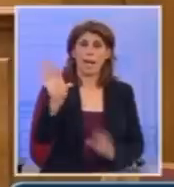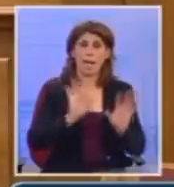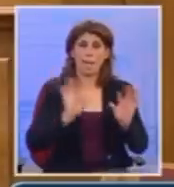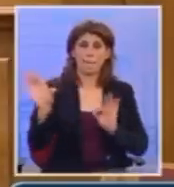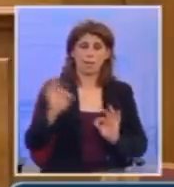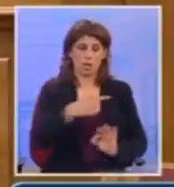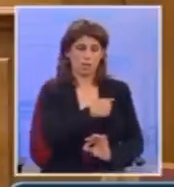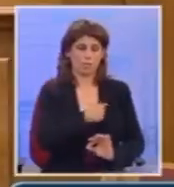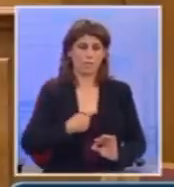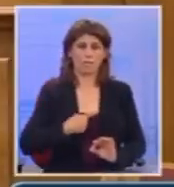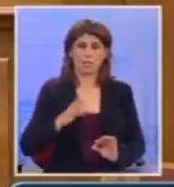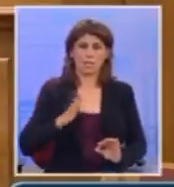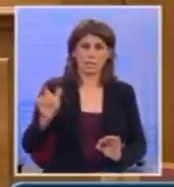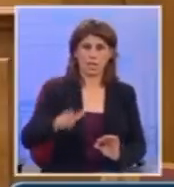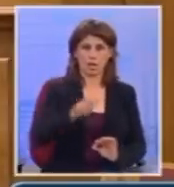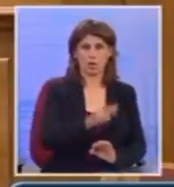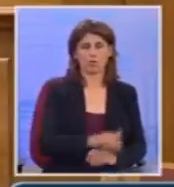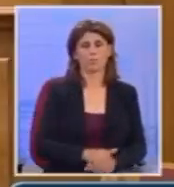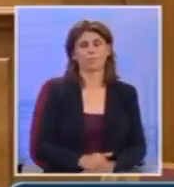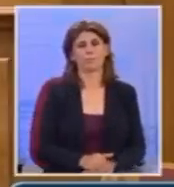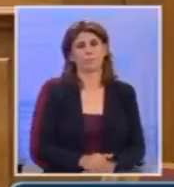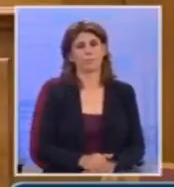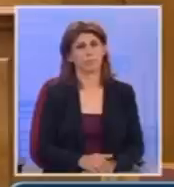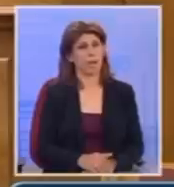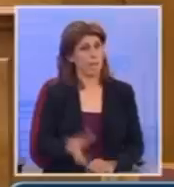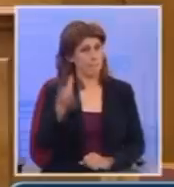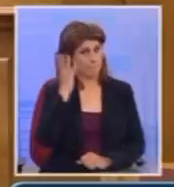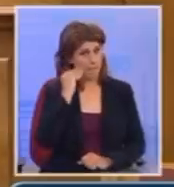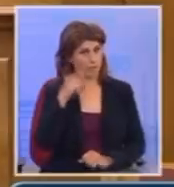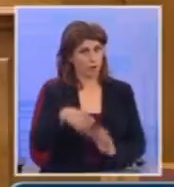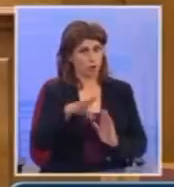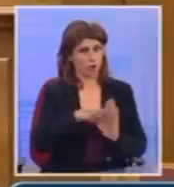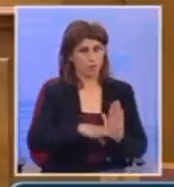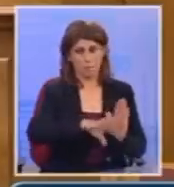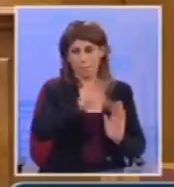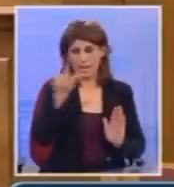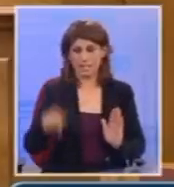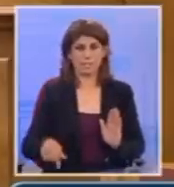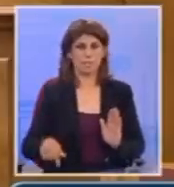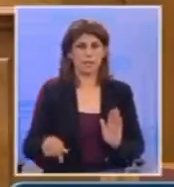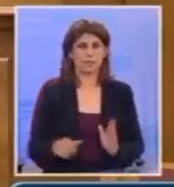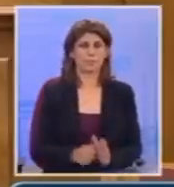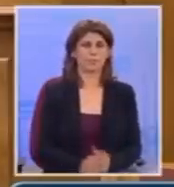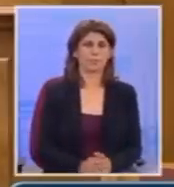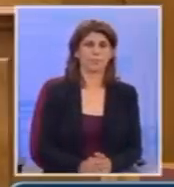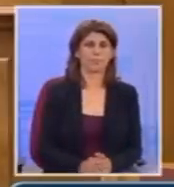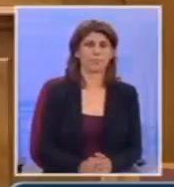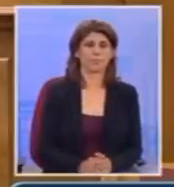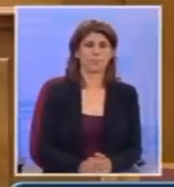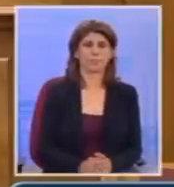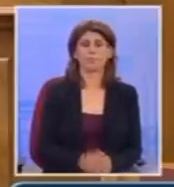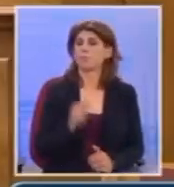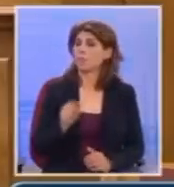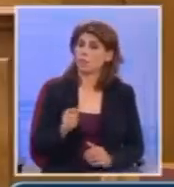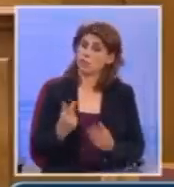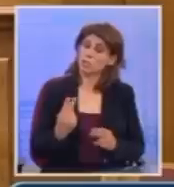στελεχών, θα πρέπει να πληροφορηθείτε το σύστημα που ίσχυε μέχρι σήμερα. Γι' αυτή νομίζω έχει μια